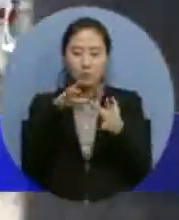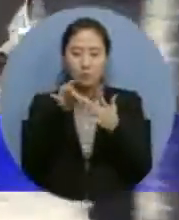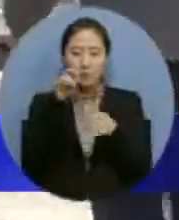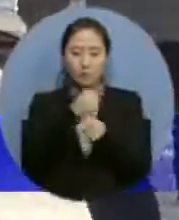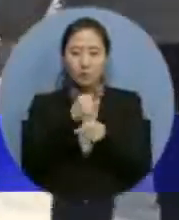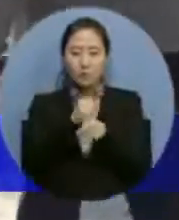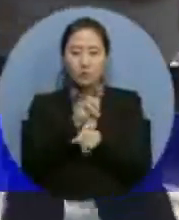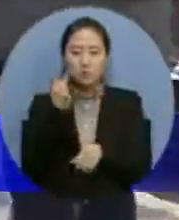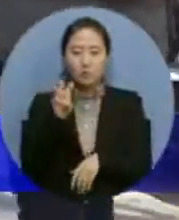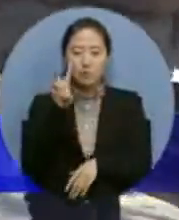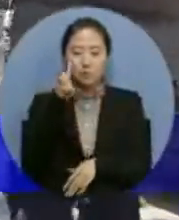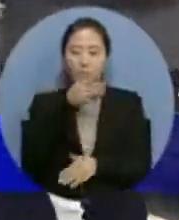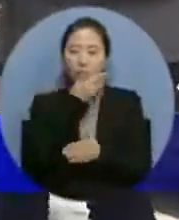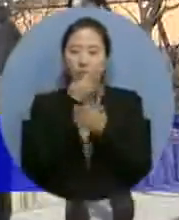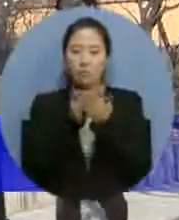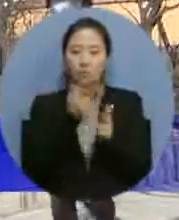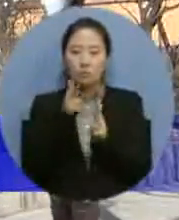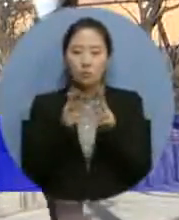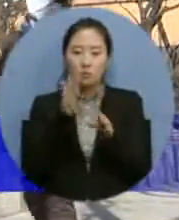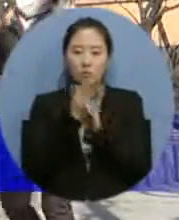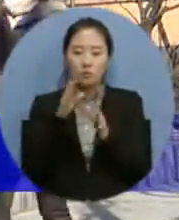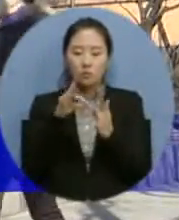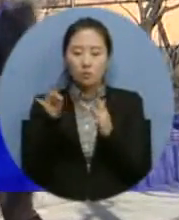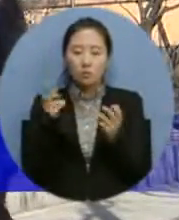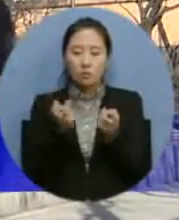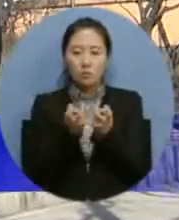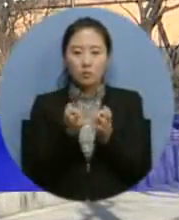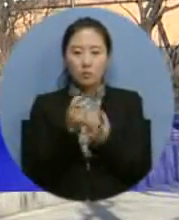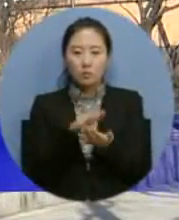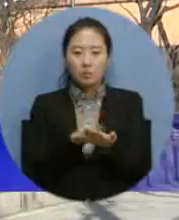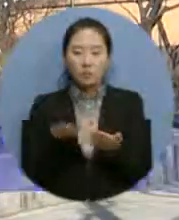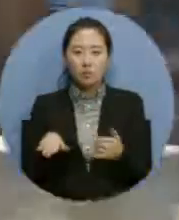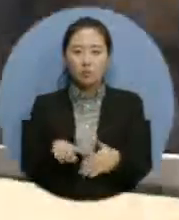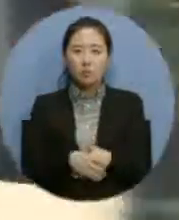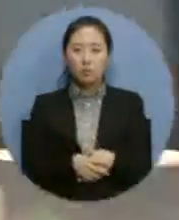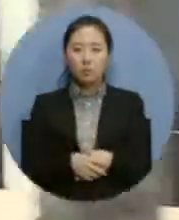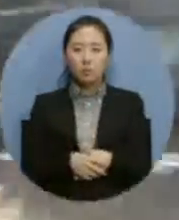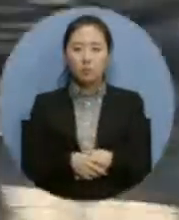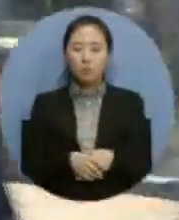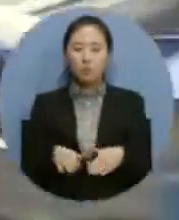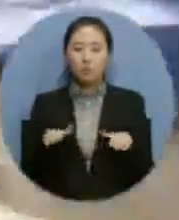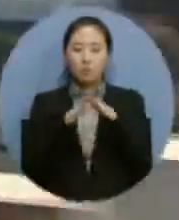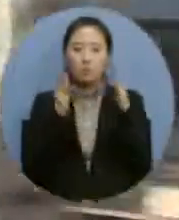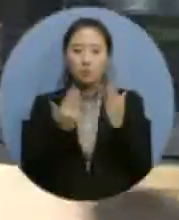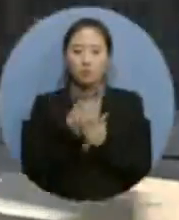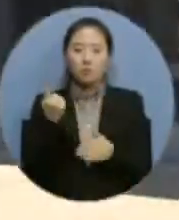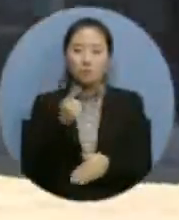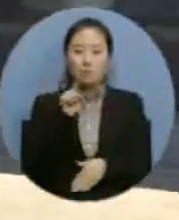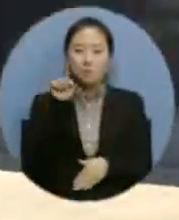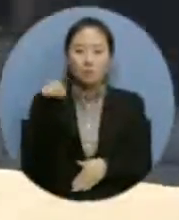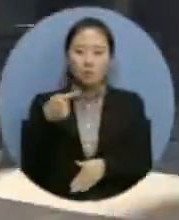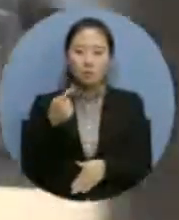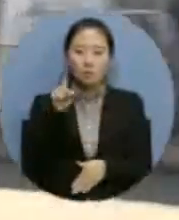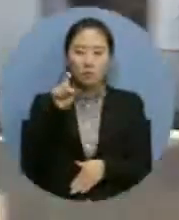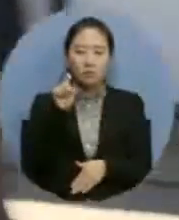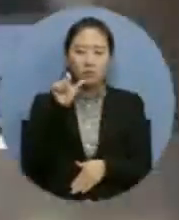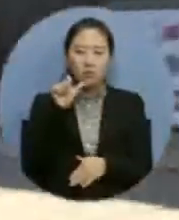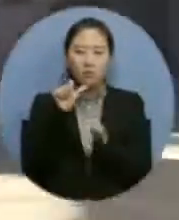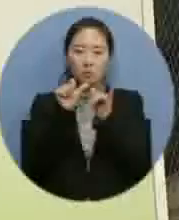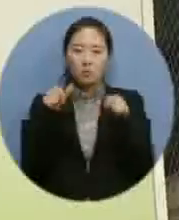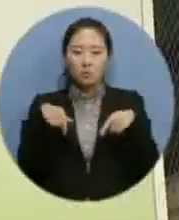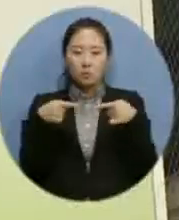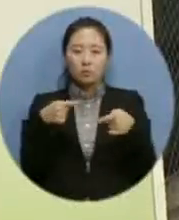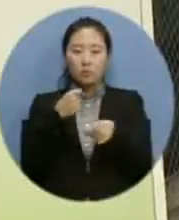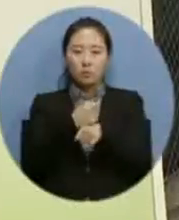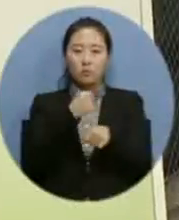제시한 32개 주요사업 중 선택하는 방식으로 진행됐습니다 모두 1100 15명이 투표에 참여했습니다